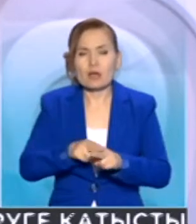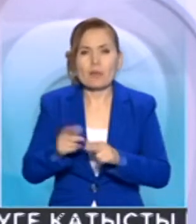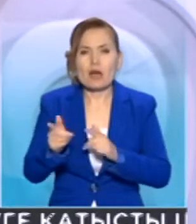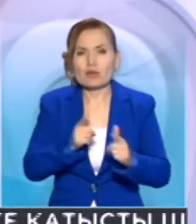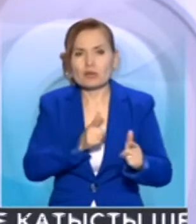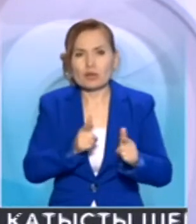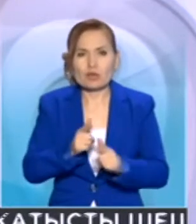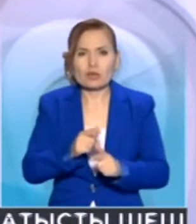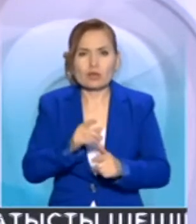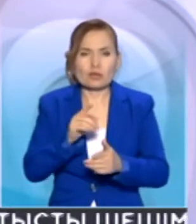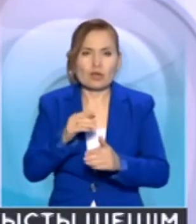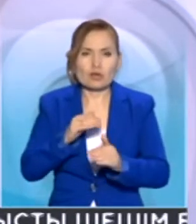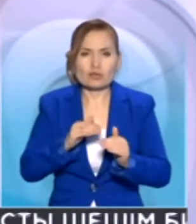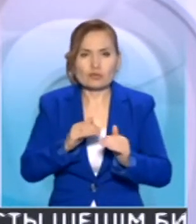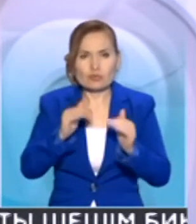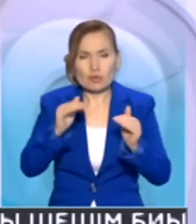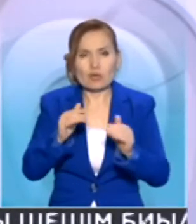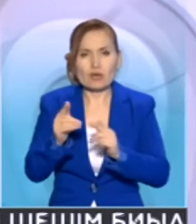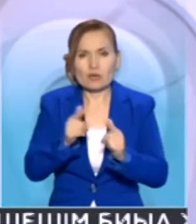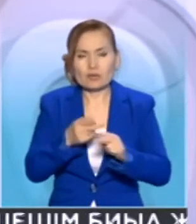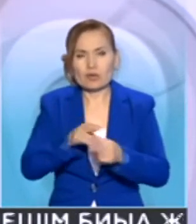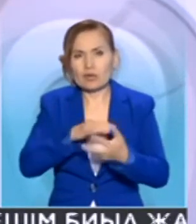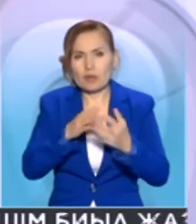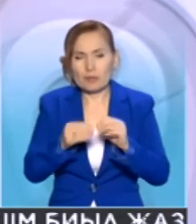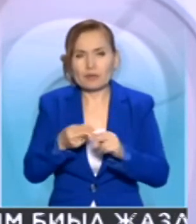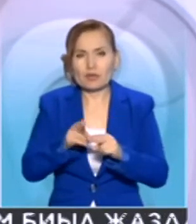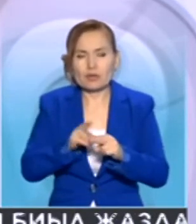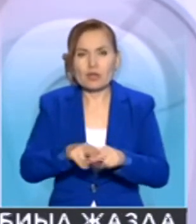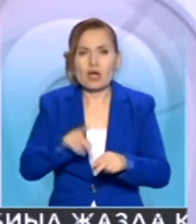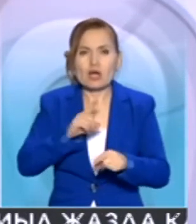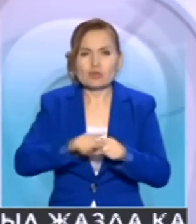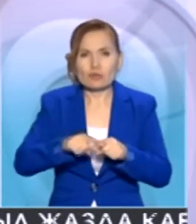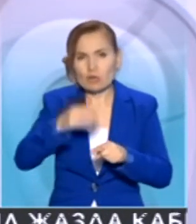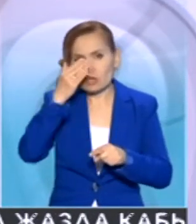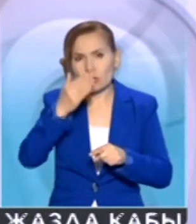дайындық деңгейі өте жоғары. IPO-ға шығаруға қатысты соңғы шешім жазда қабылданады.